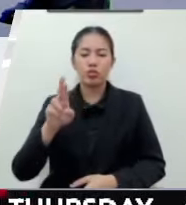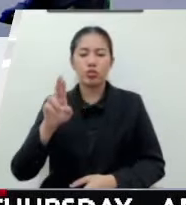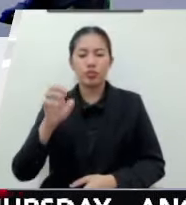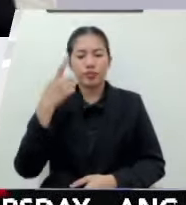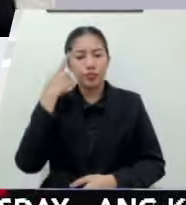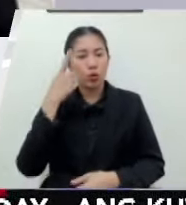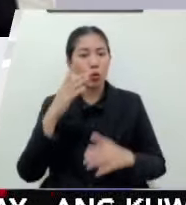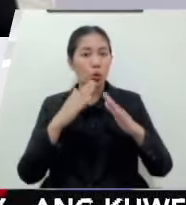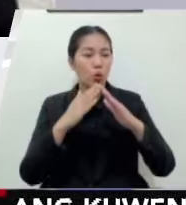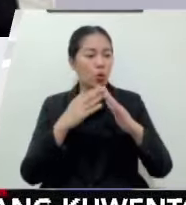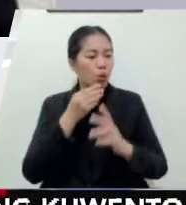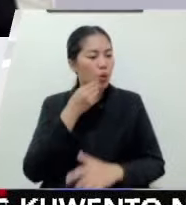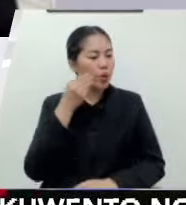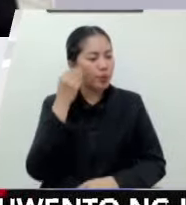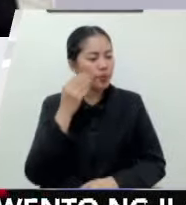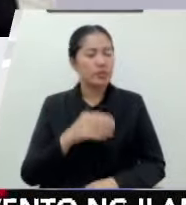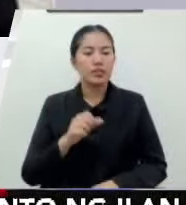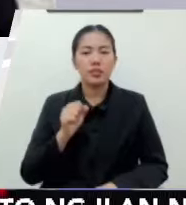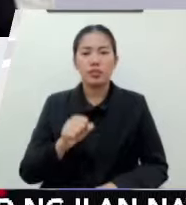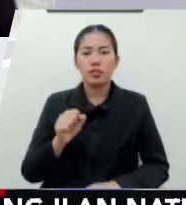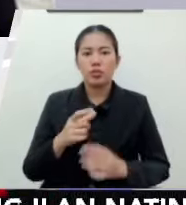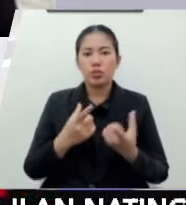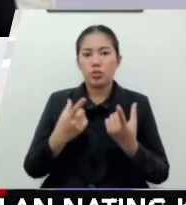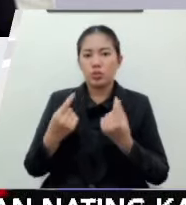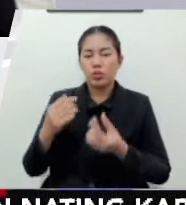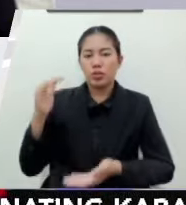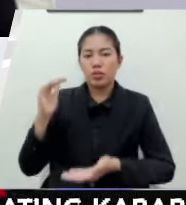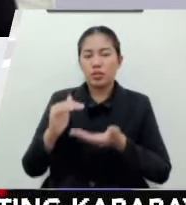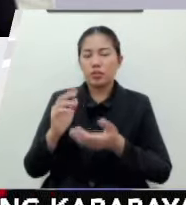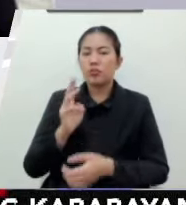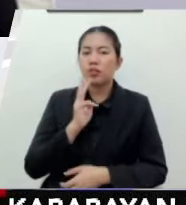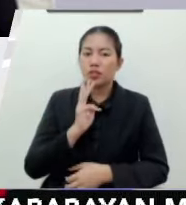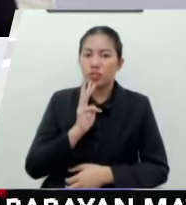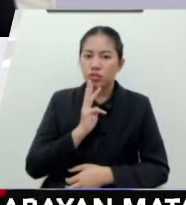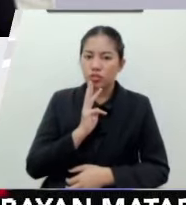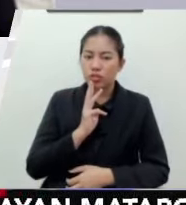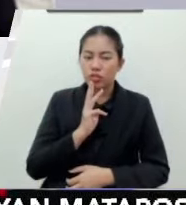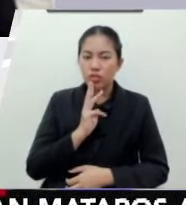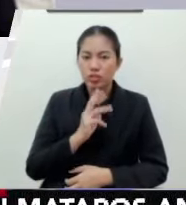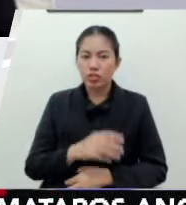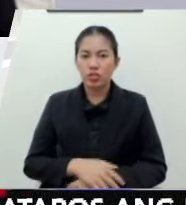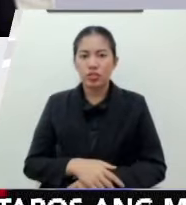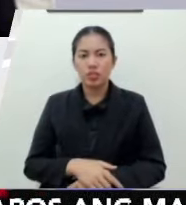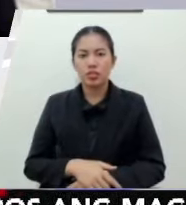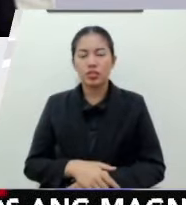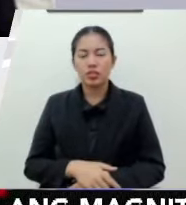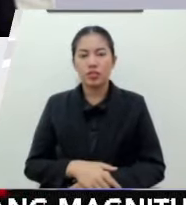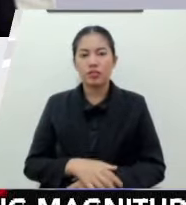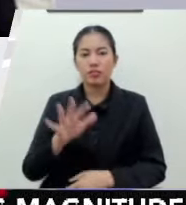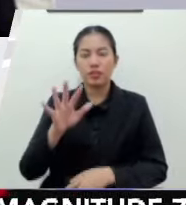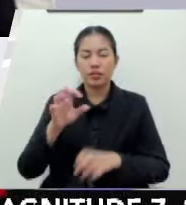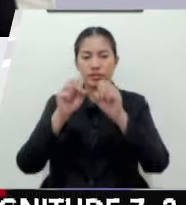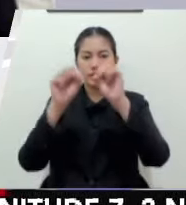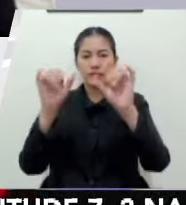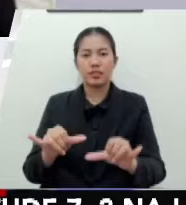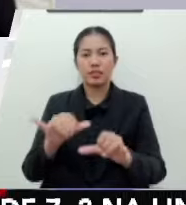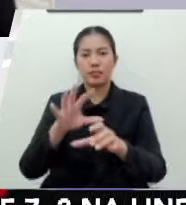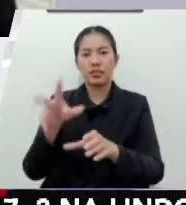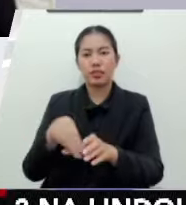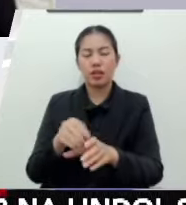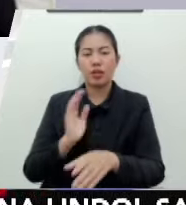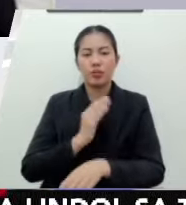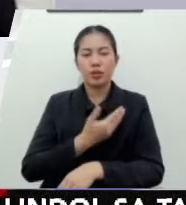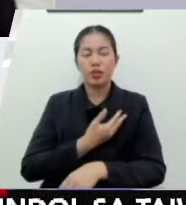Opo. Connie, ginagawa po natin itong pagbabawas po no sa lakas ng tubig po sa ating pipe system as part po ng ating pong water